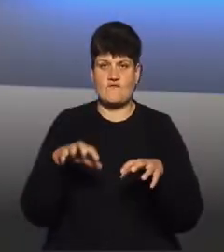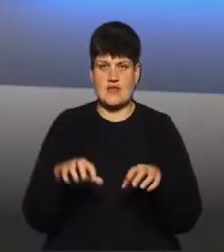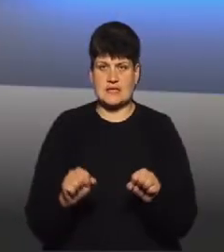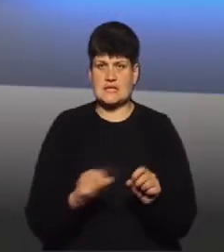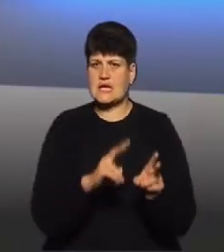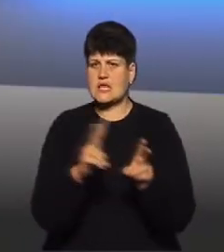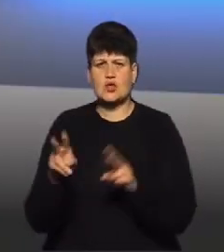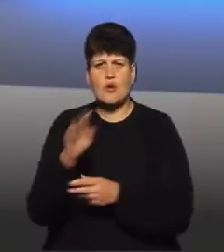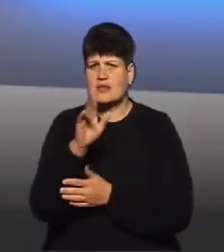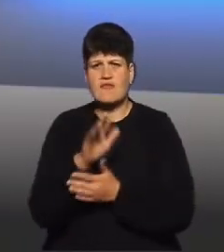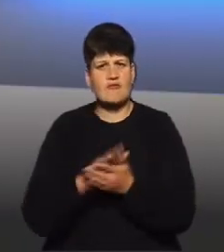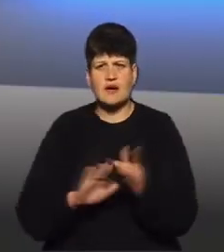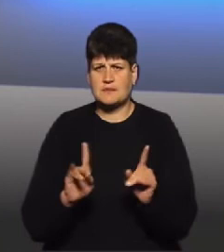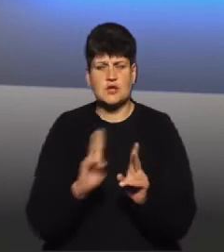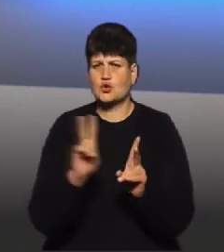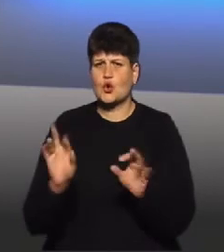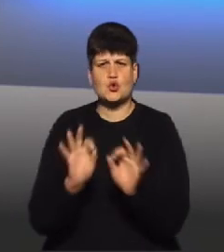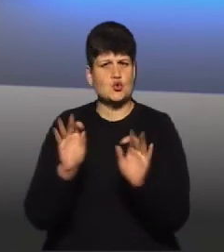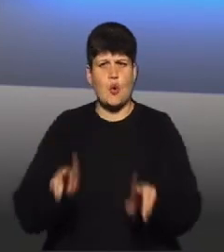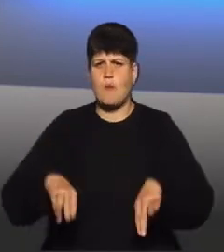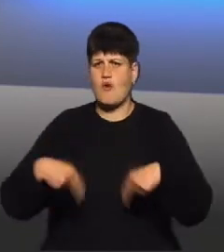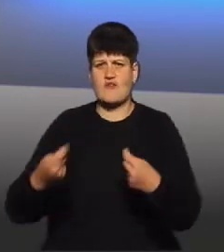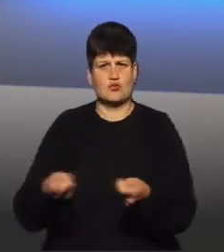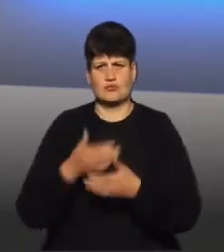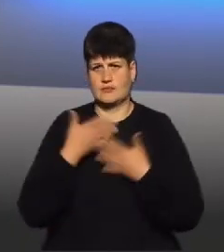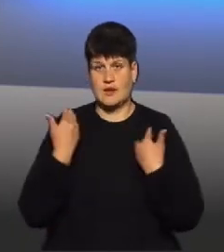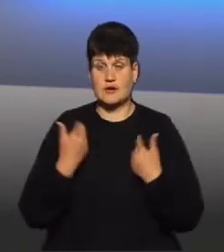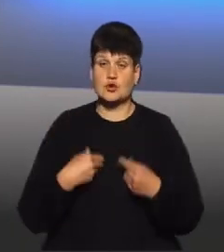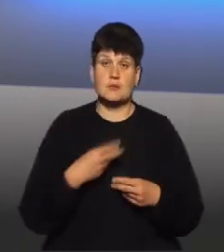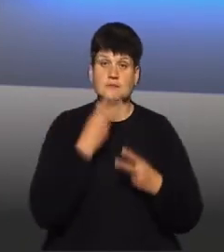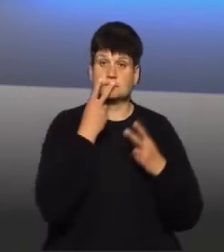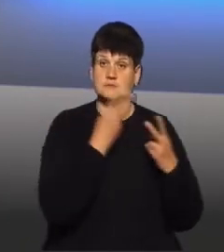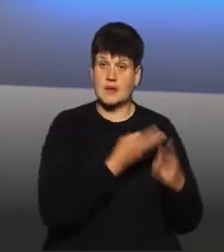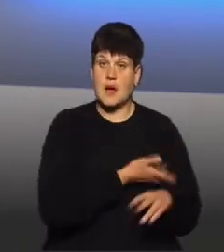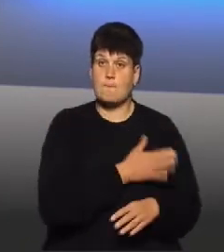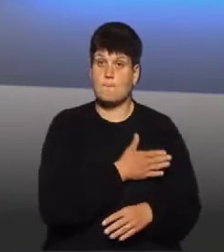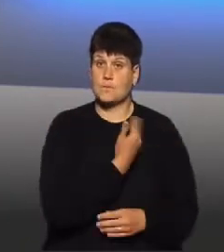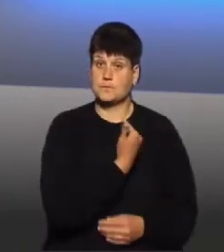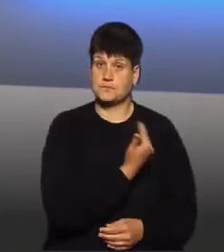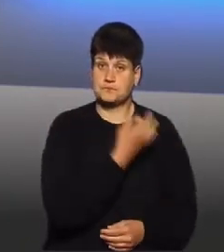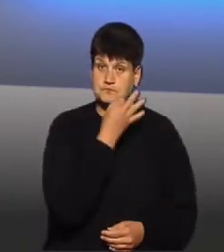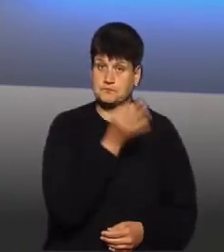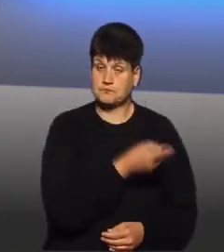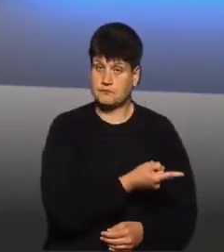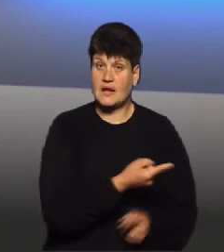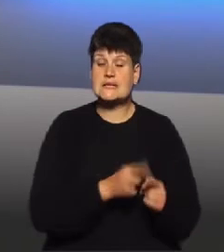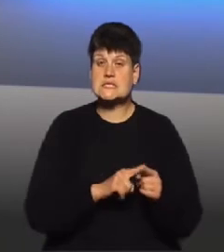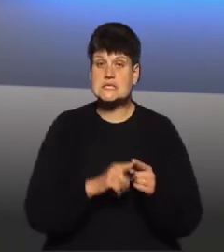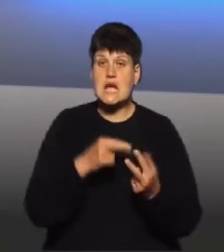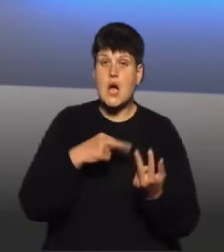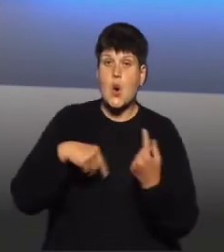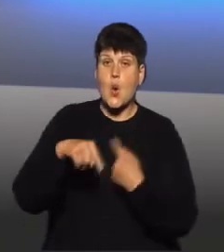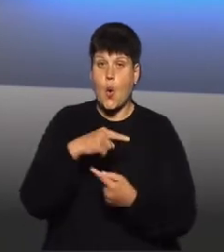ніхто нічого не повернув. Якщо ми звернемося до польського досвіду, ми розуміємо, що цей обмін населенням був взаємний, так само